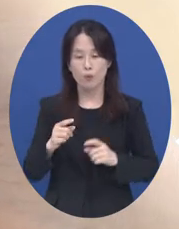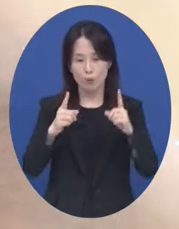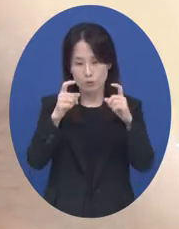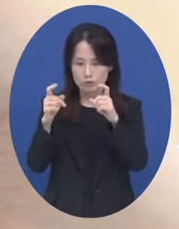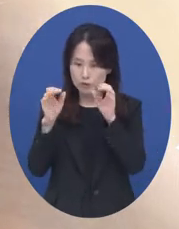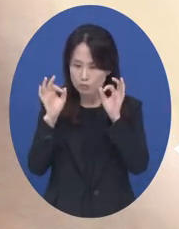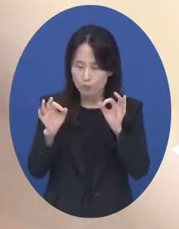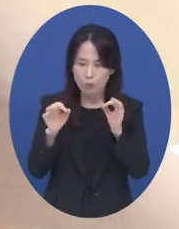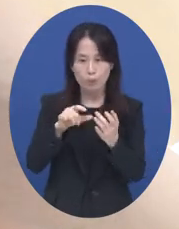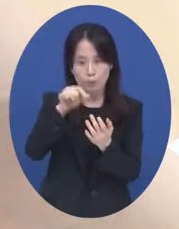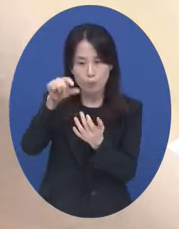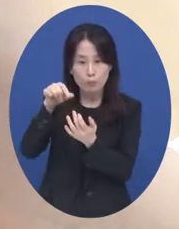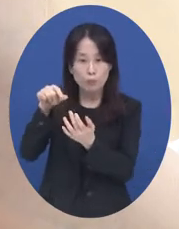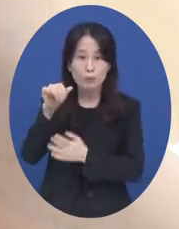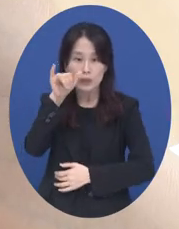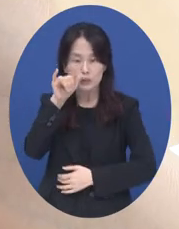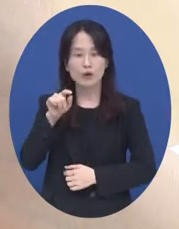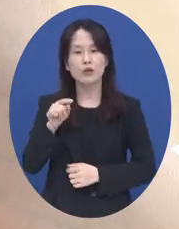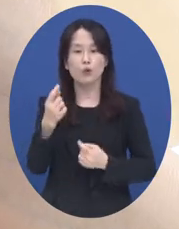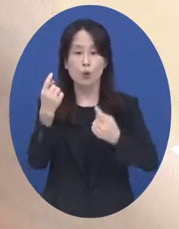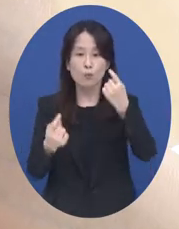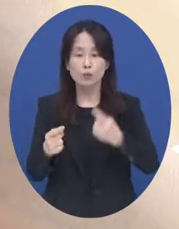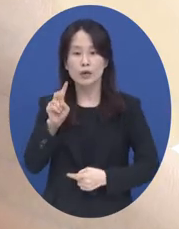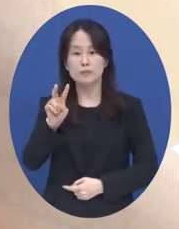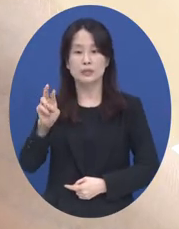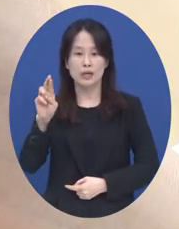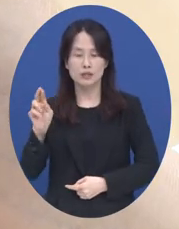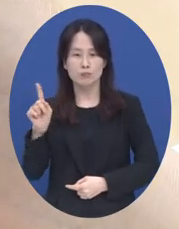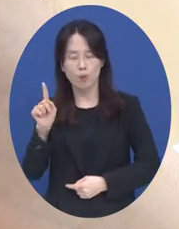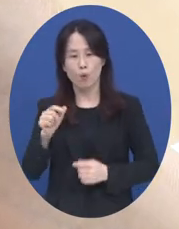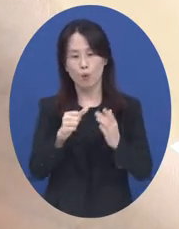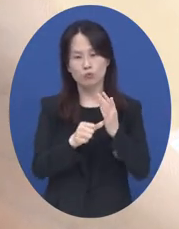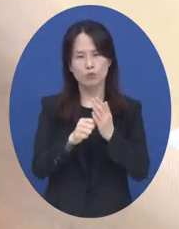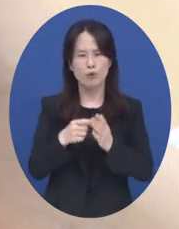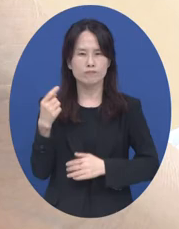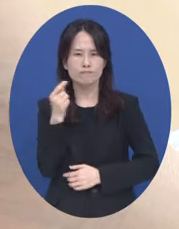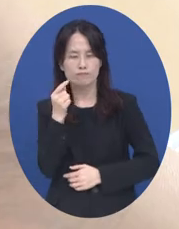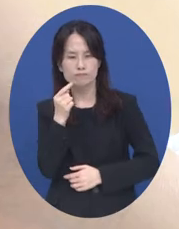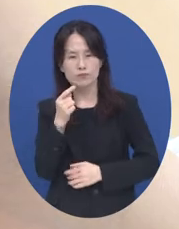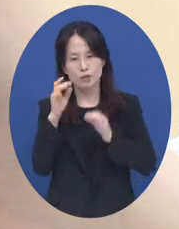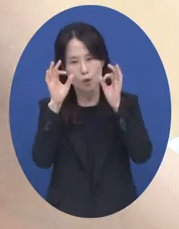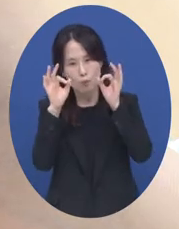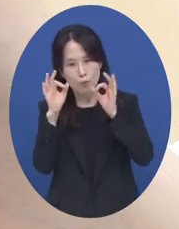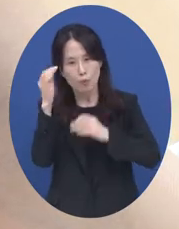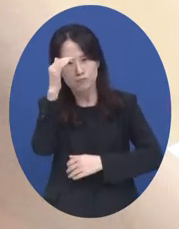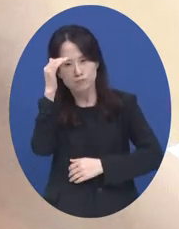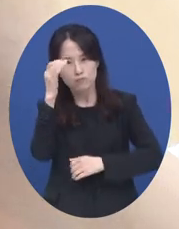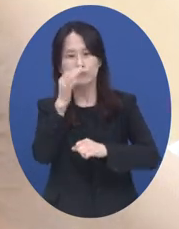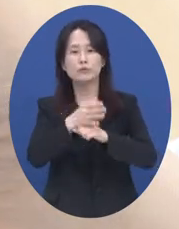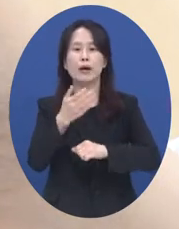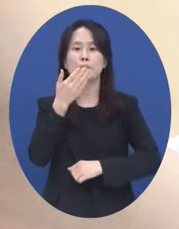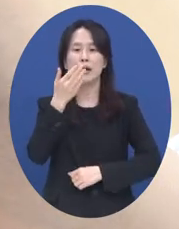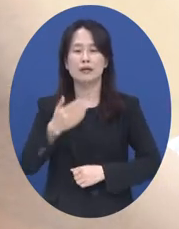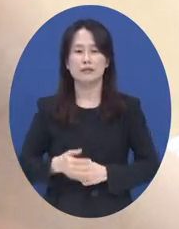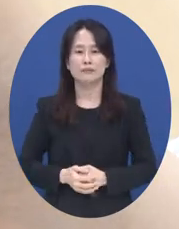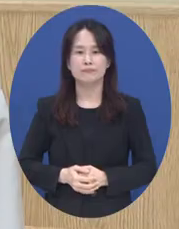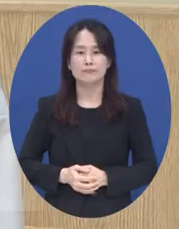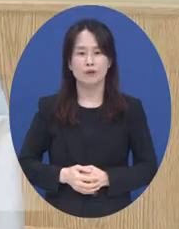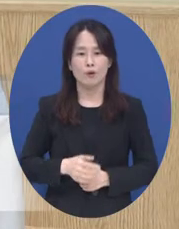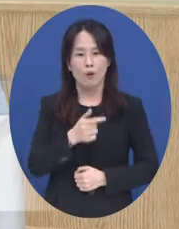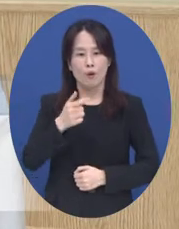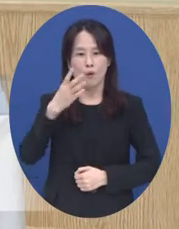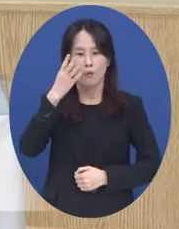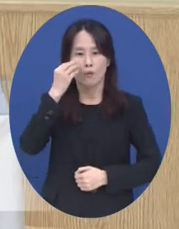보고 제품을 사는데 그보단 질감과 크기 등의 디테일을 더 꼼꼼히 살펴 구매할 수 있습니다. 너무